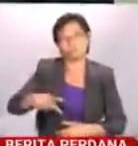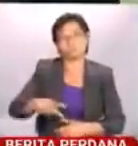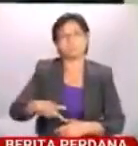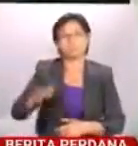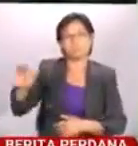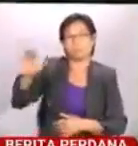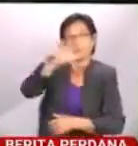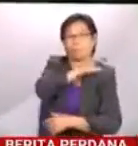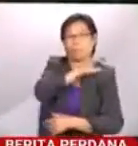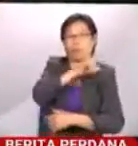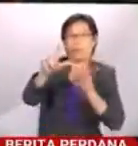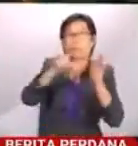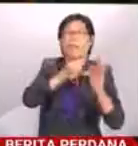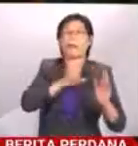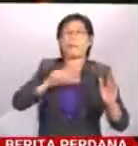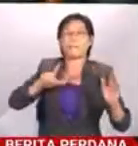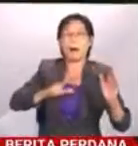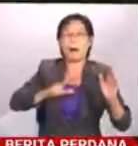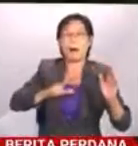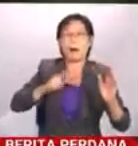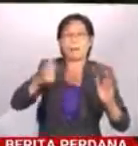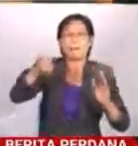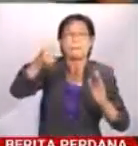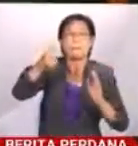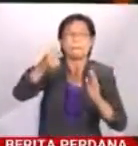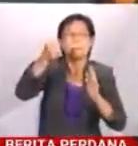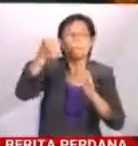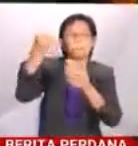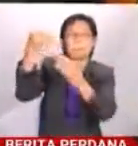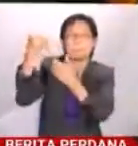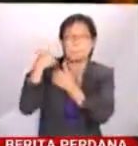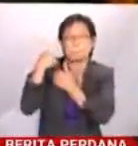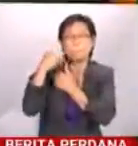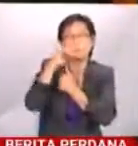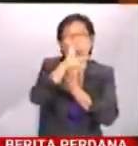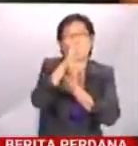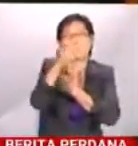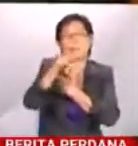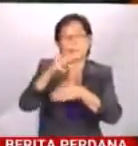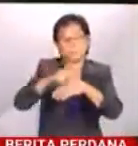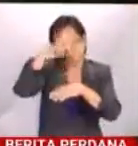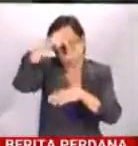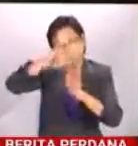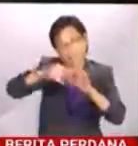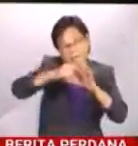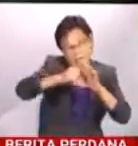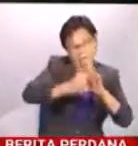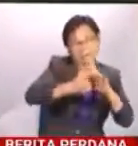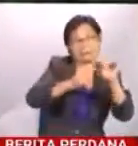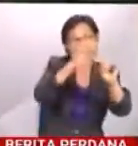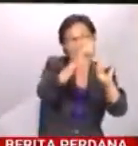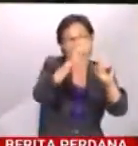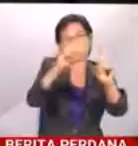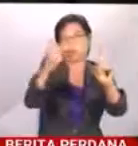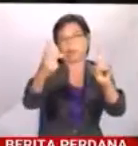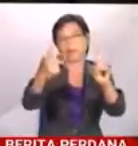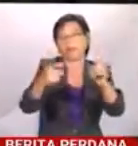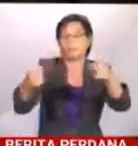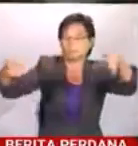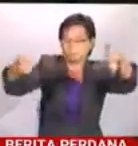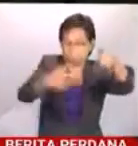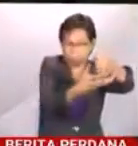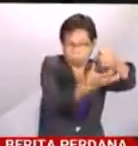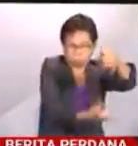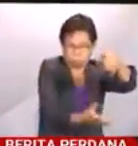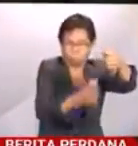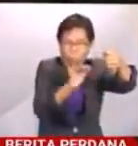selaku pengerusi lembaga pemegang amanah YKN di Putrajaya. Sebagai permulaan, RM100,000 telah